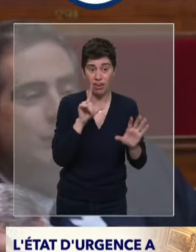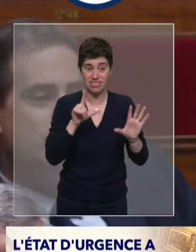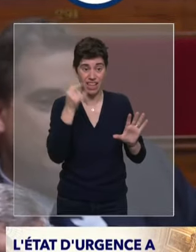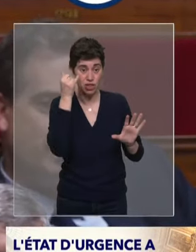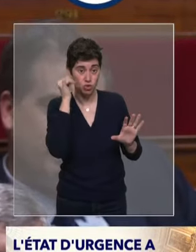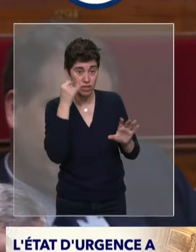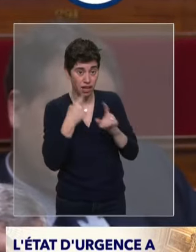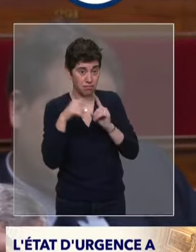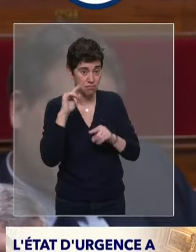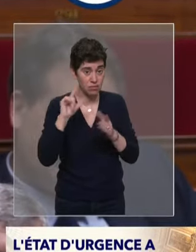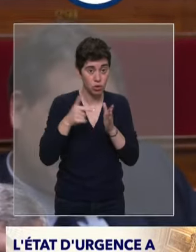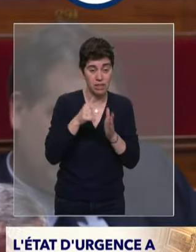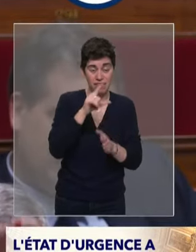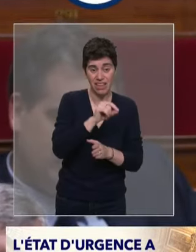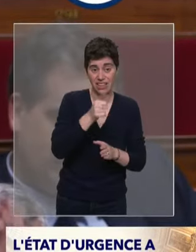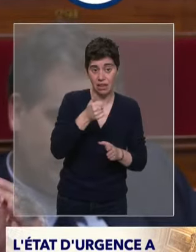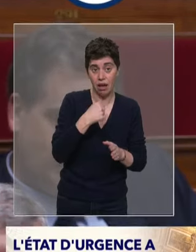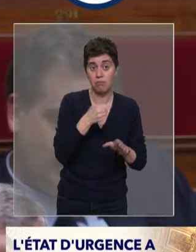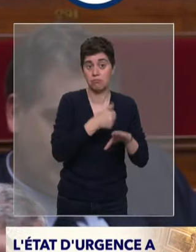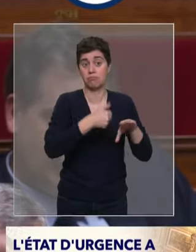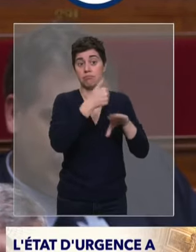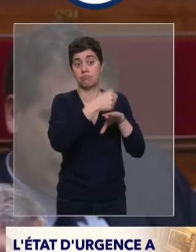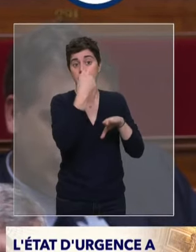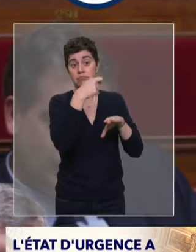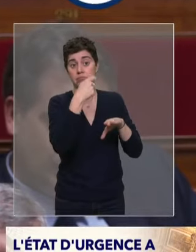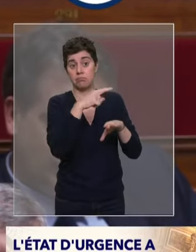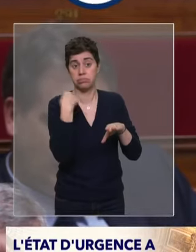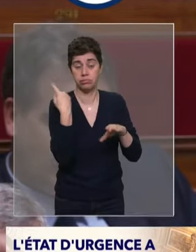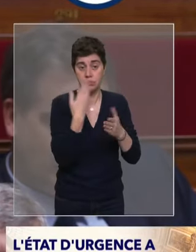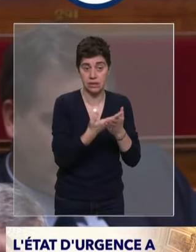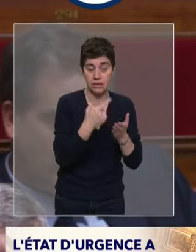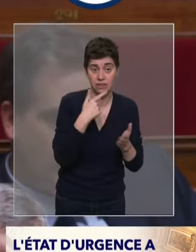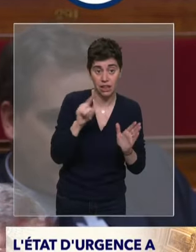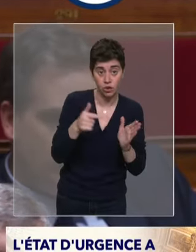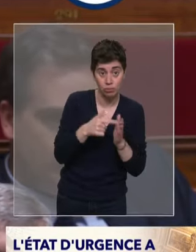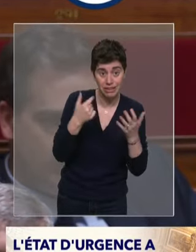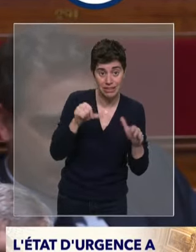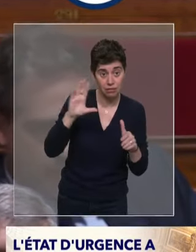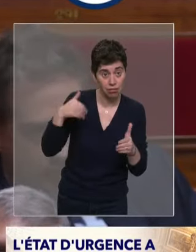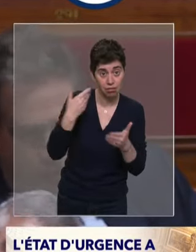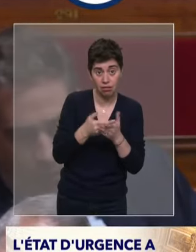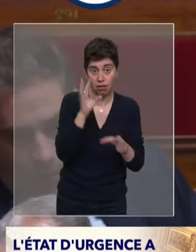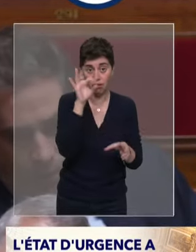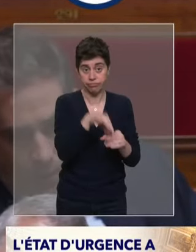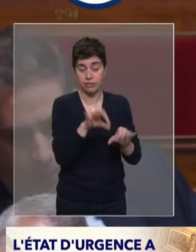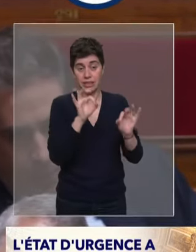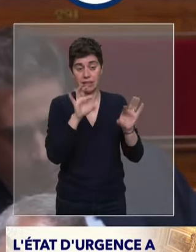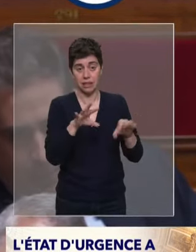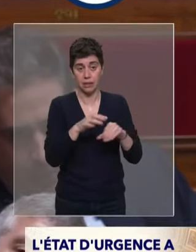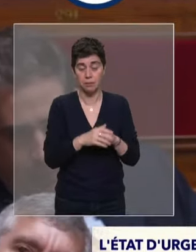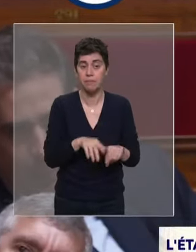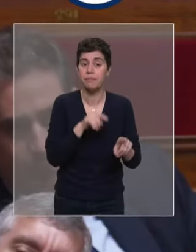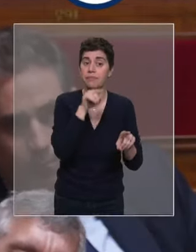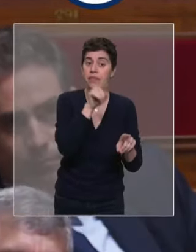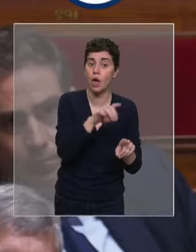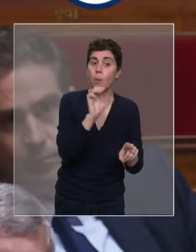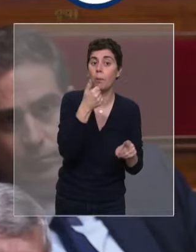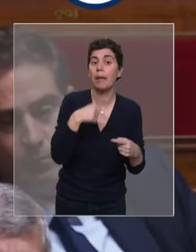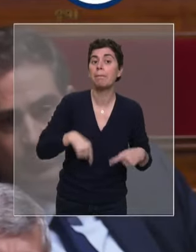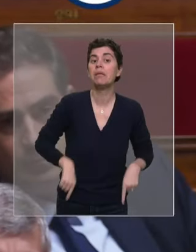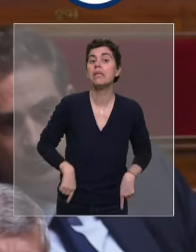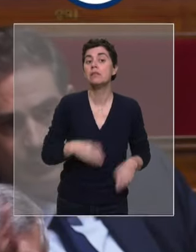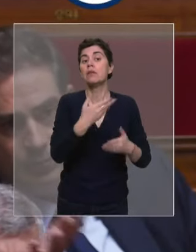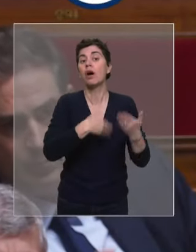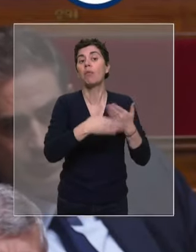7 juillet 2021, Haïti n'a connu aucune élection depuis 2016. Hier, le Premier ministre de facto, Ariel Henry, a finalement accepté